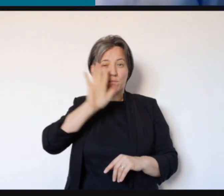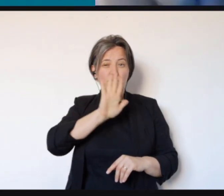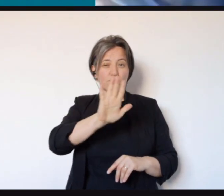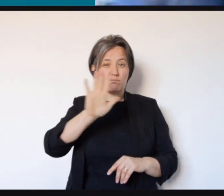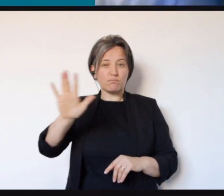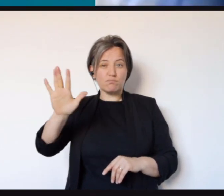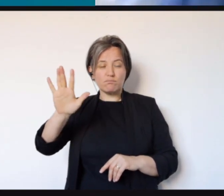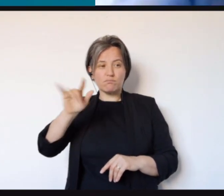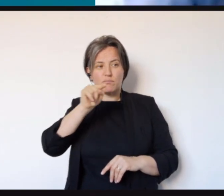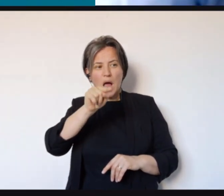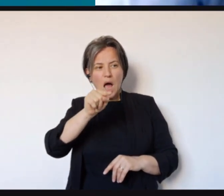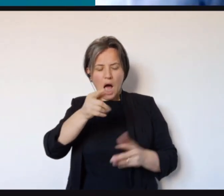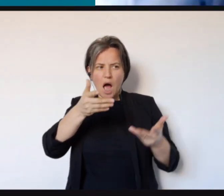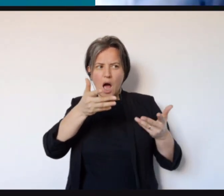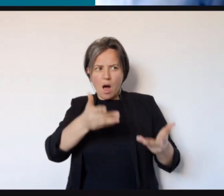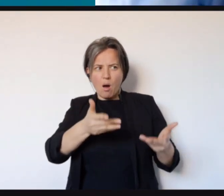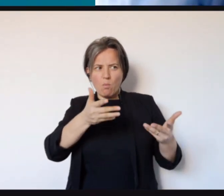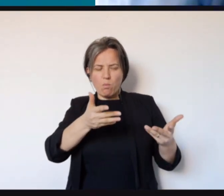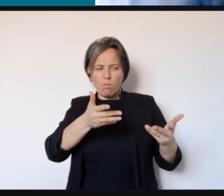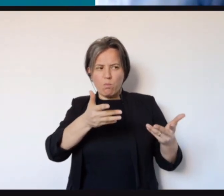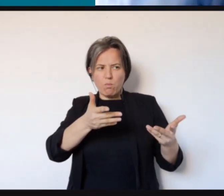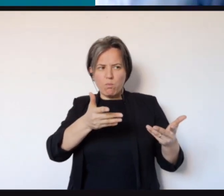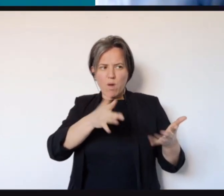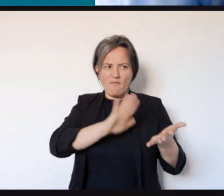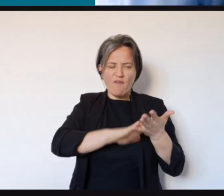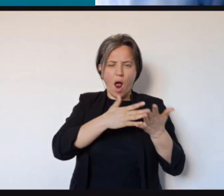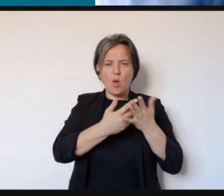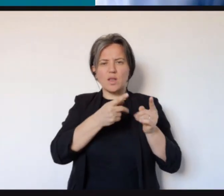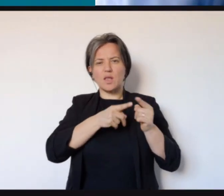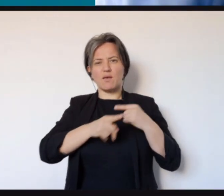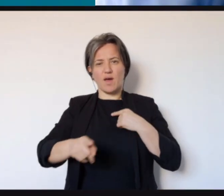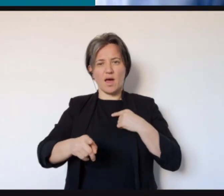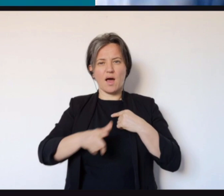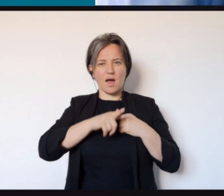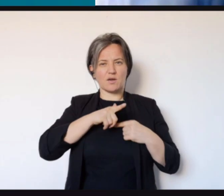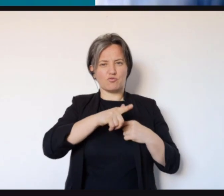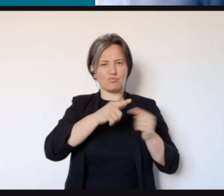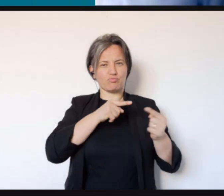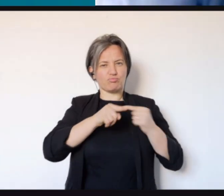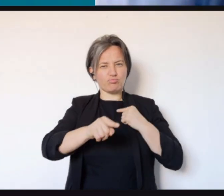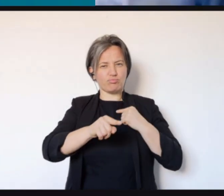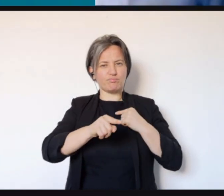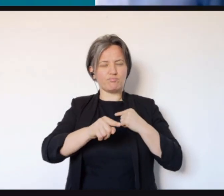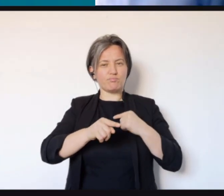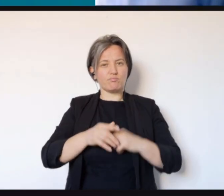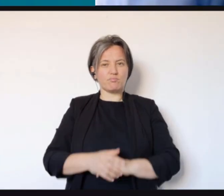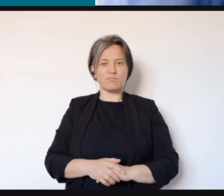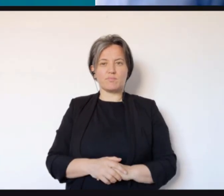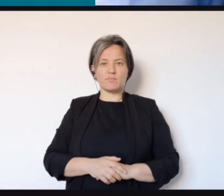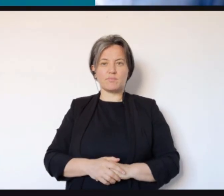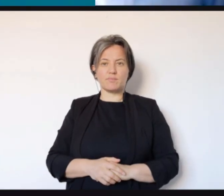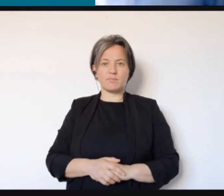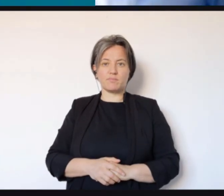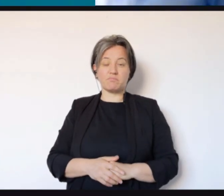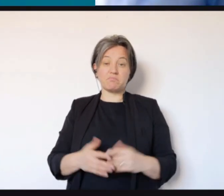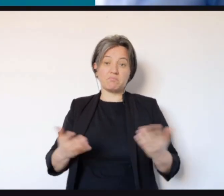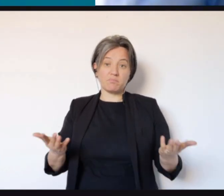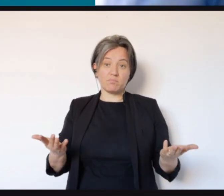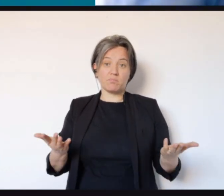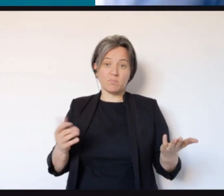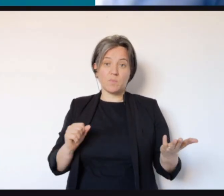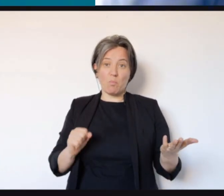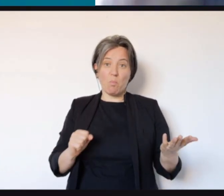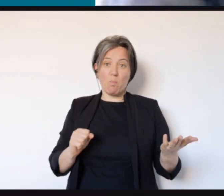prima avevano un peso in maniera differente. Però si può avere